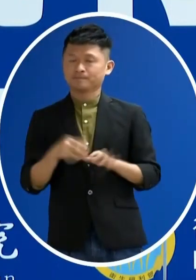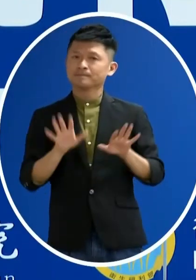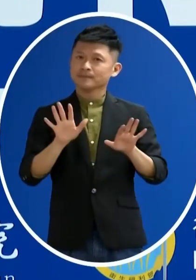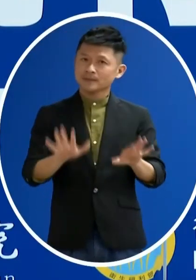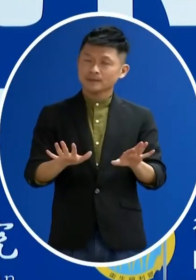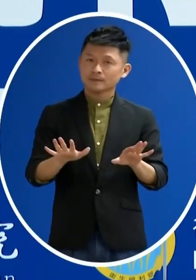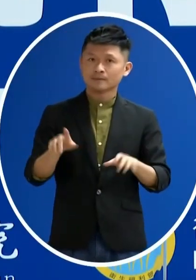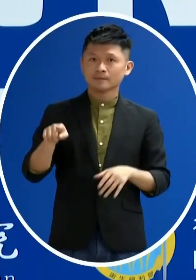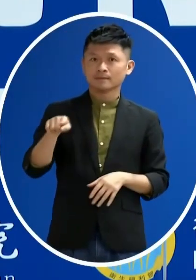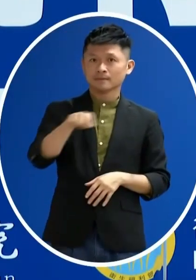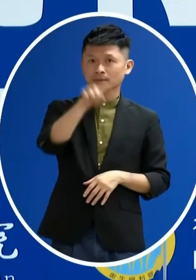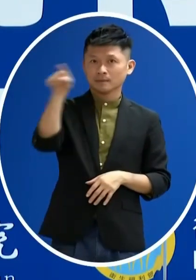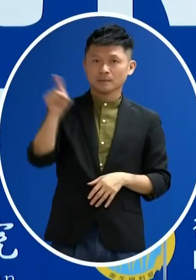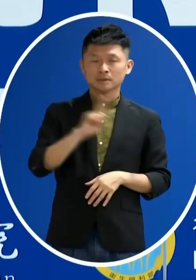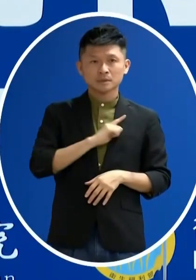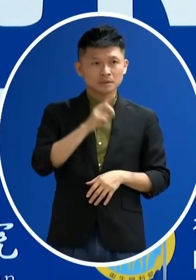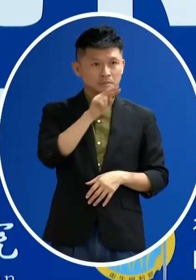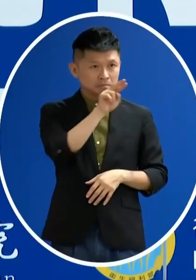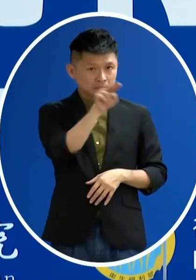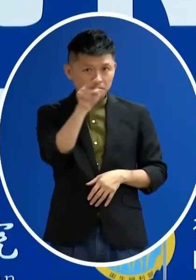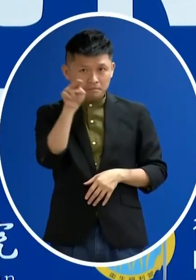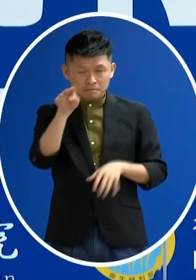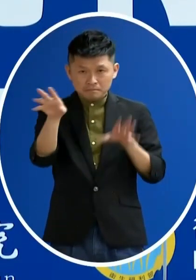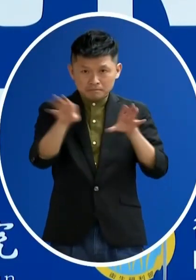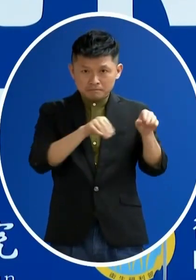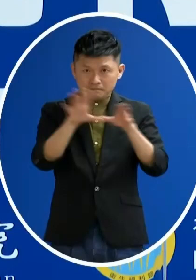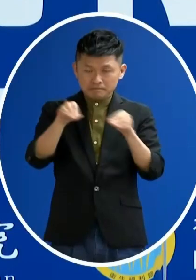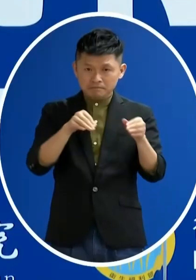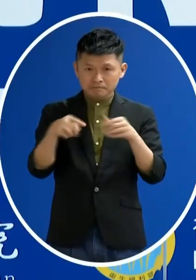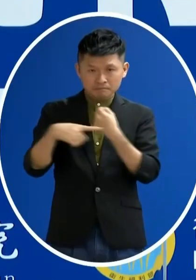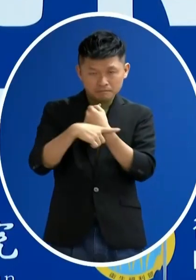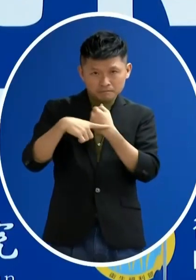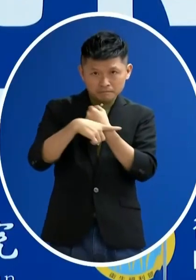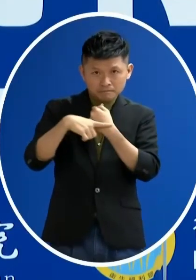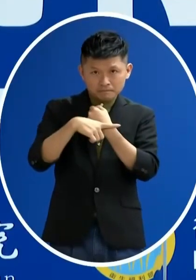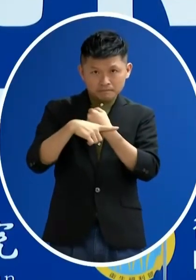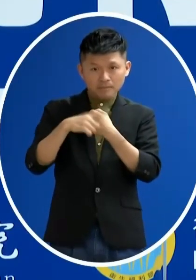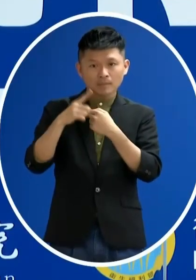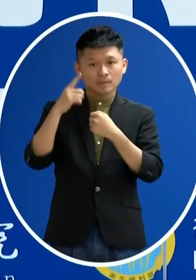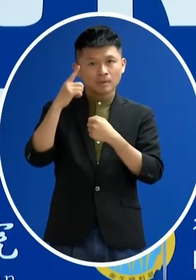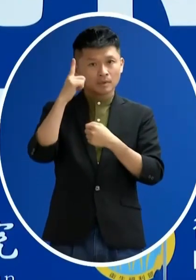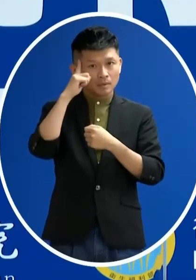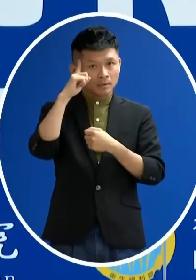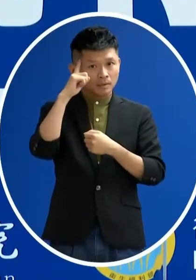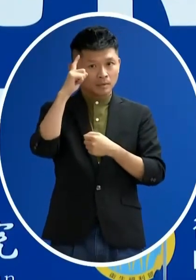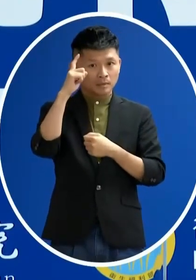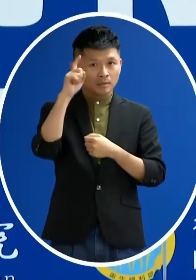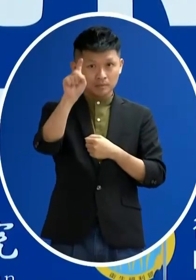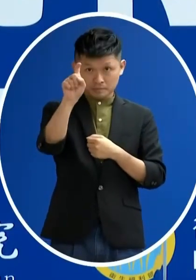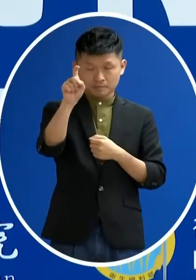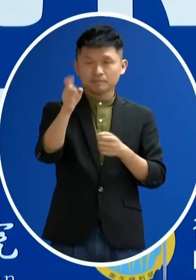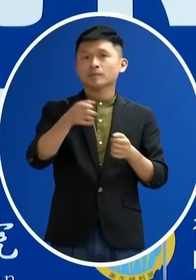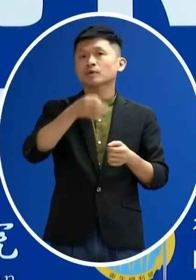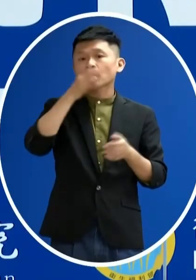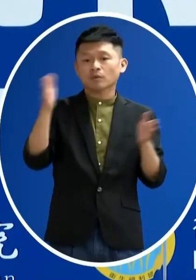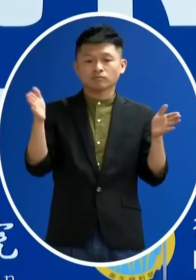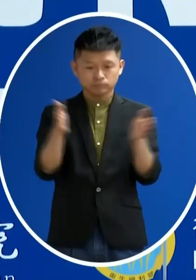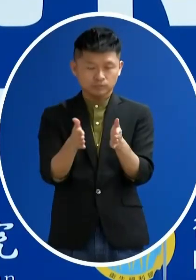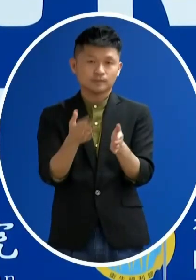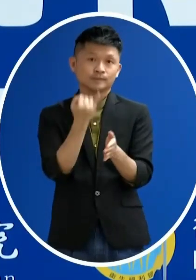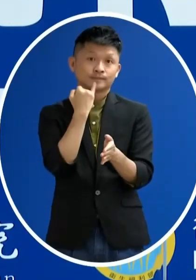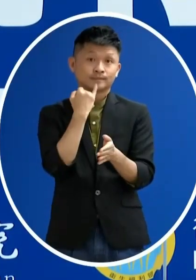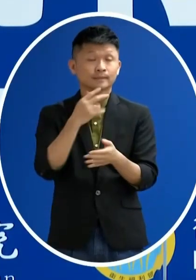能根据这个他们自己的观察的资料，认为可以再缩短到10天哈。不过我想我们从每个礼拜跟大家公布的这